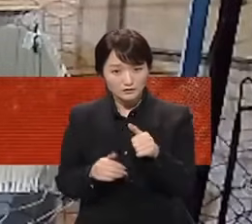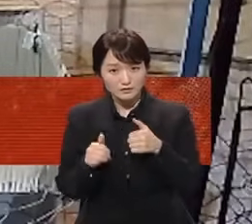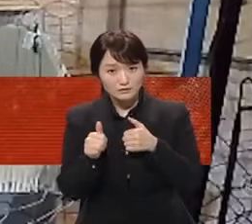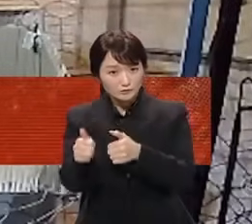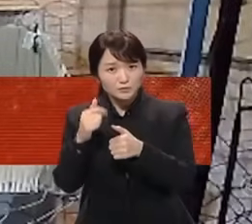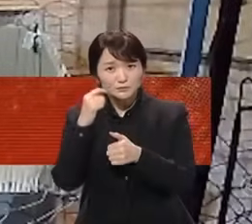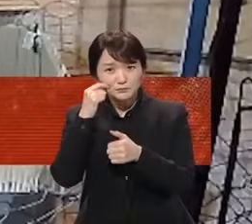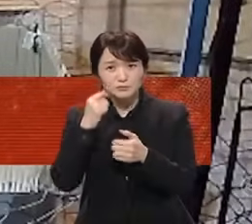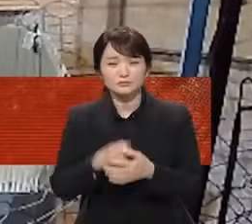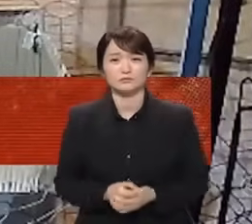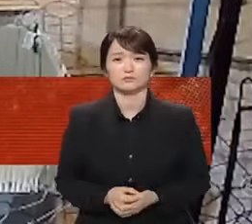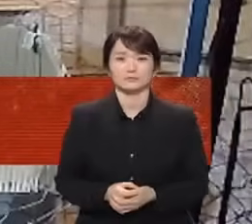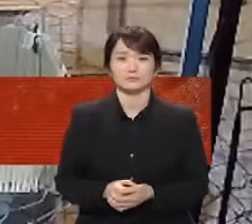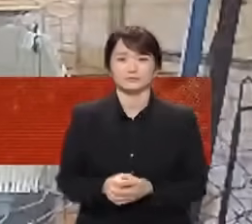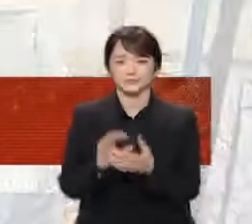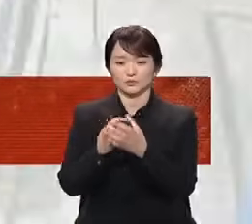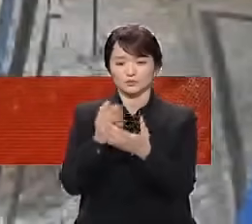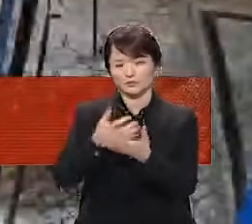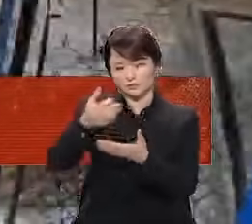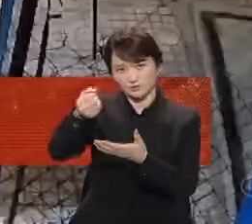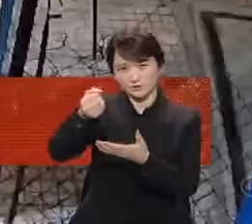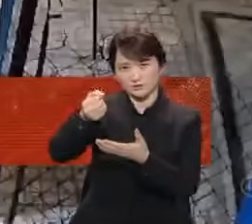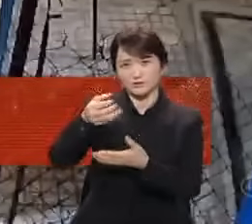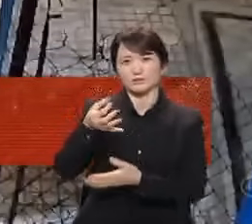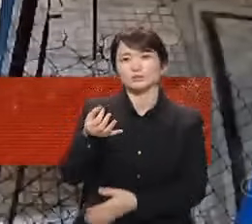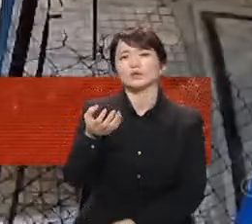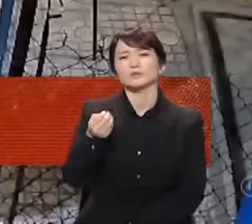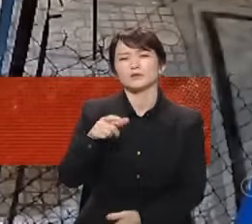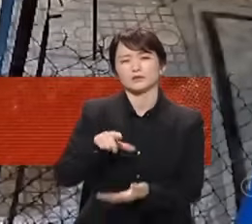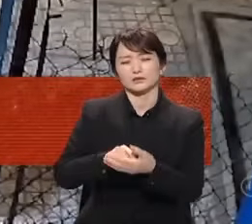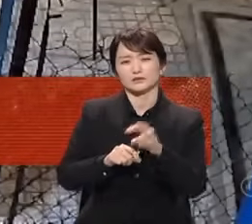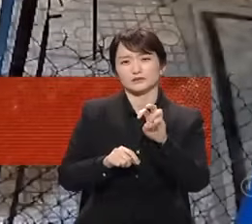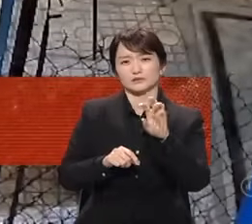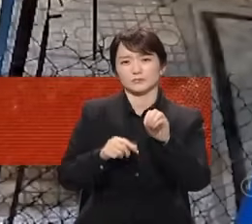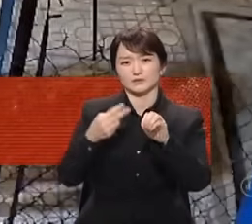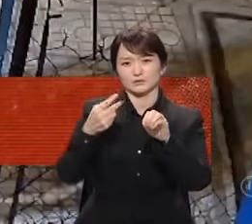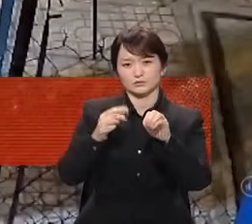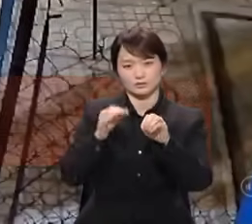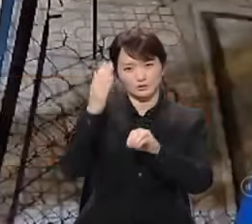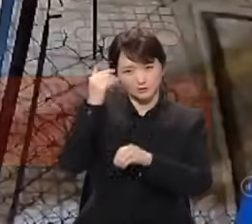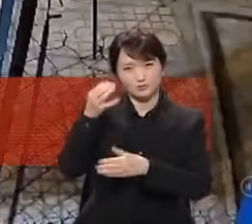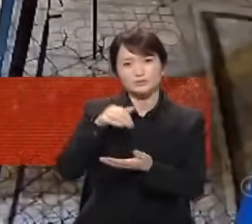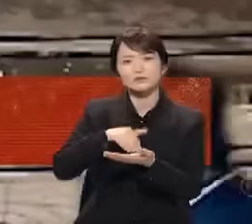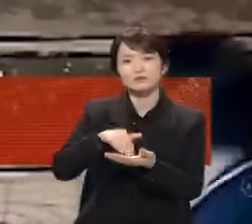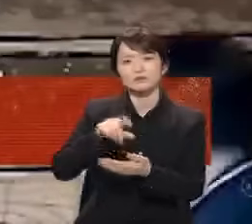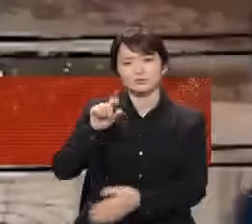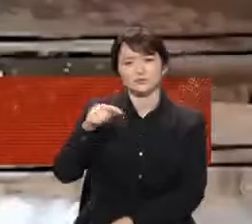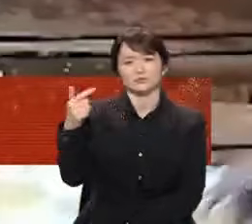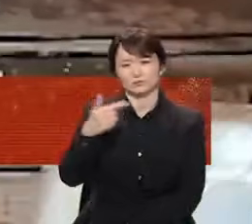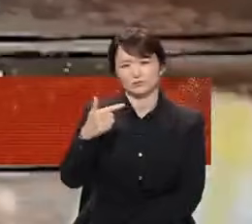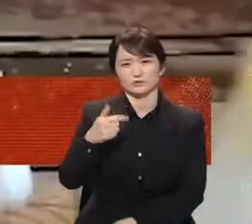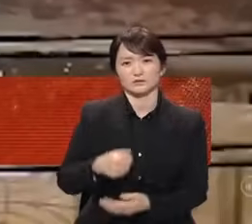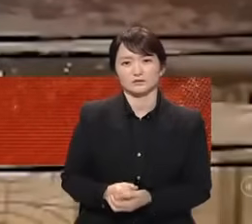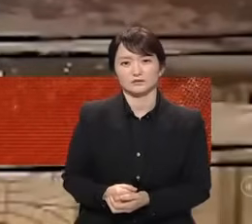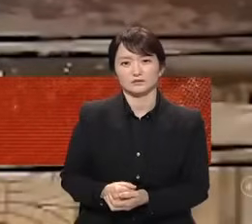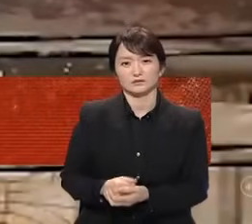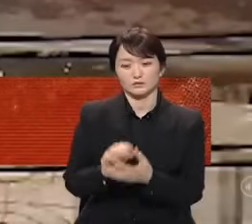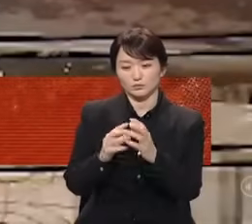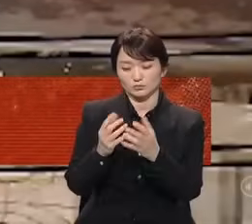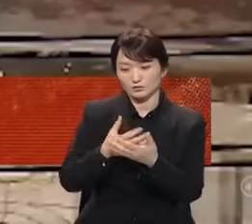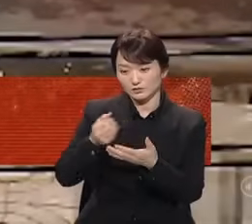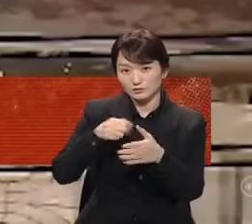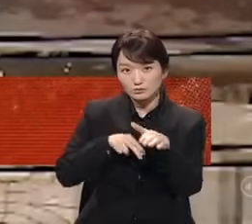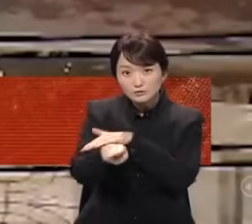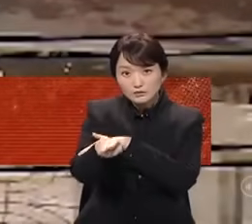모습인데요. 이날 먹튀 커플이 가져간 꽃다발 약 30만 동, 우리 돈으로 16,000원이라고 해요. 눈앞에서 먹튀 당한